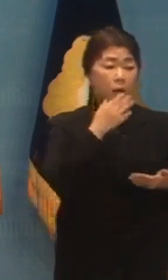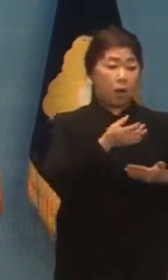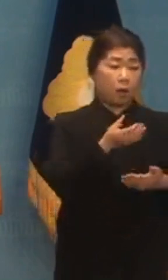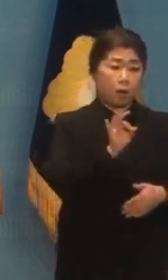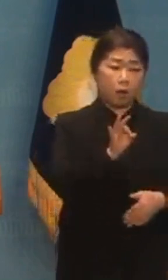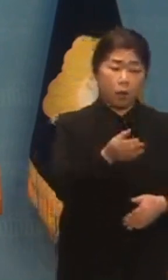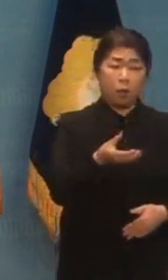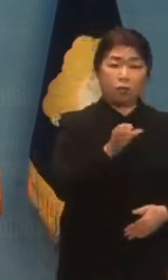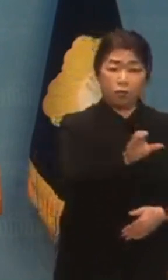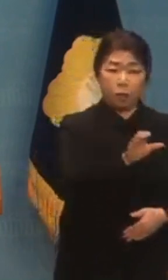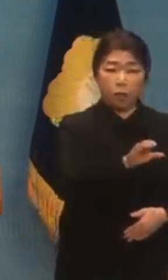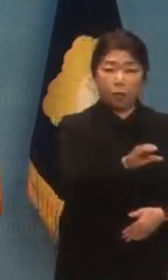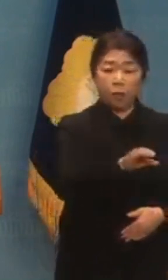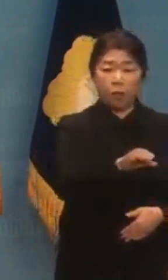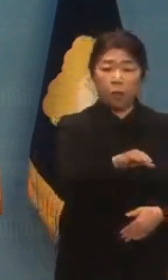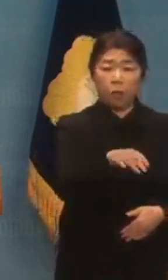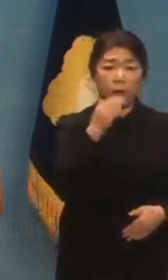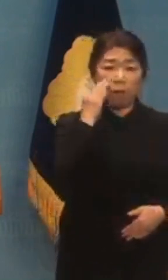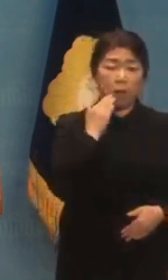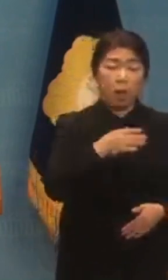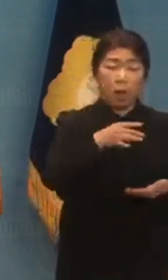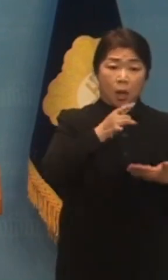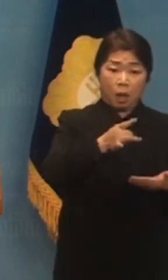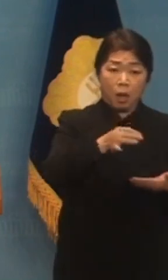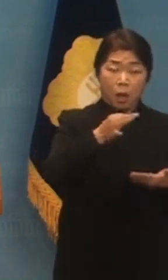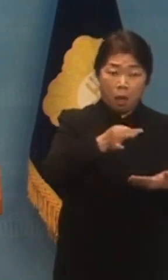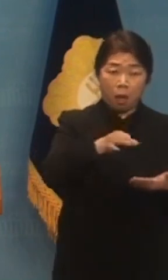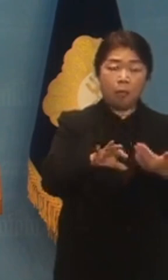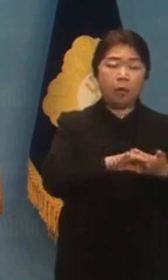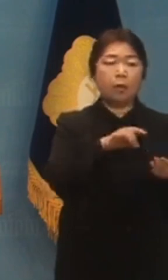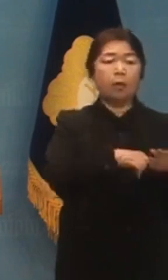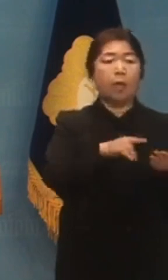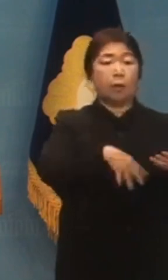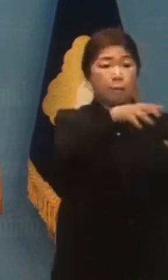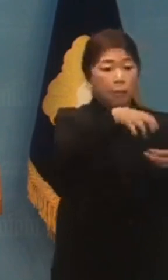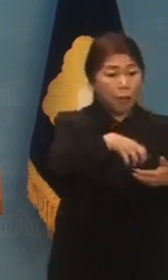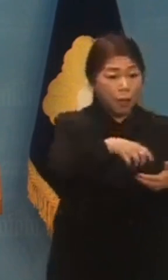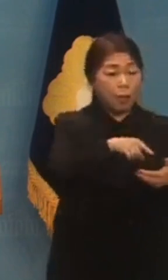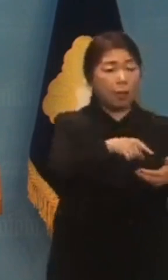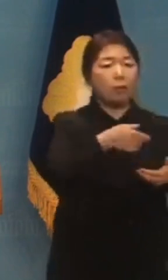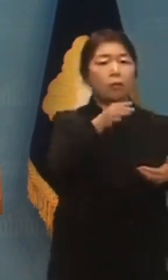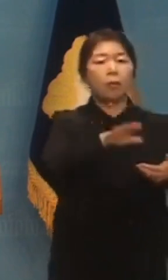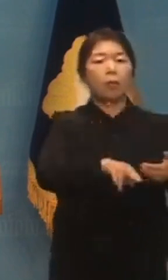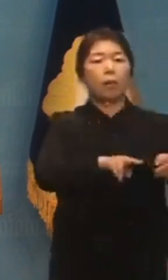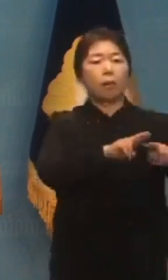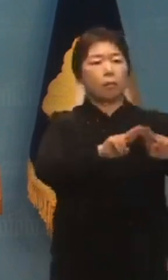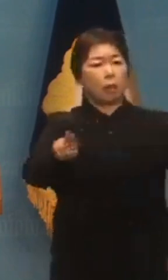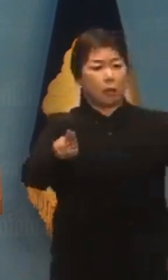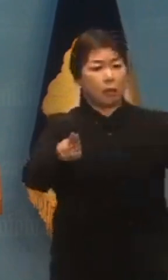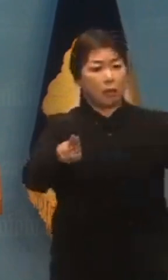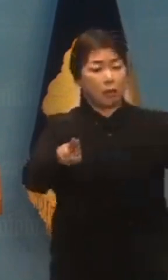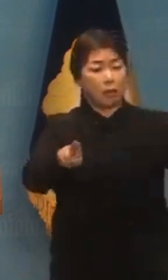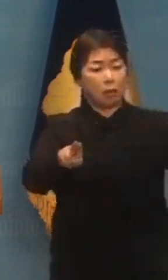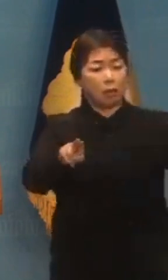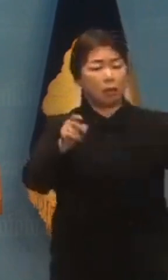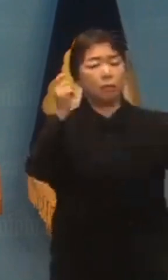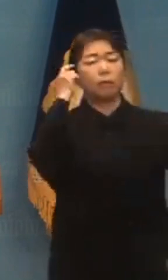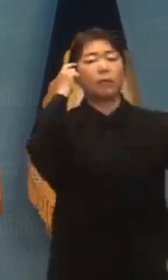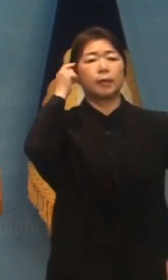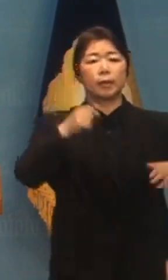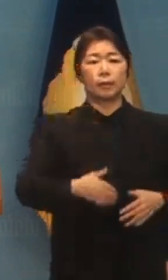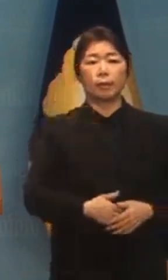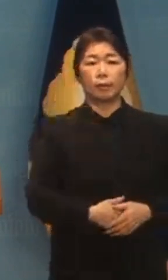금융투자소득세 폐지를 추진하겠다니 합의, 원칙, 글로벌 스탠다드 다 버리겠다는 것입니까?